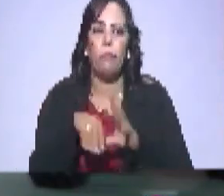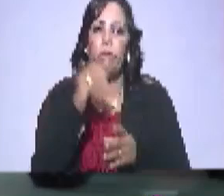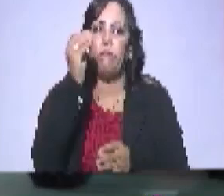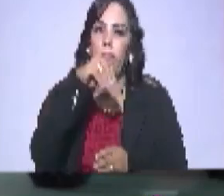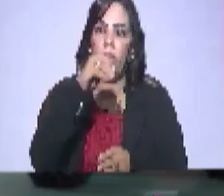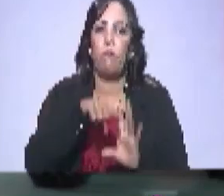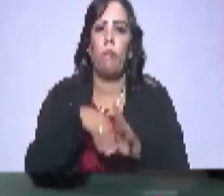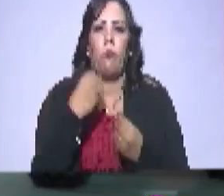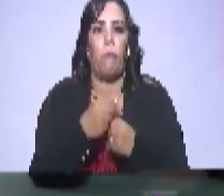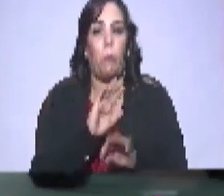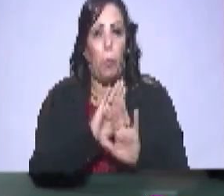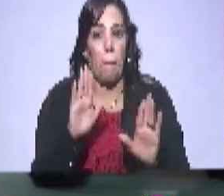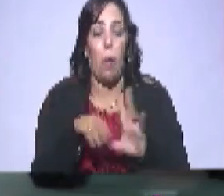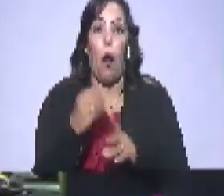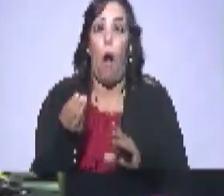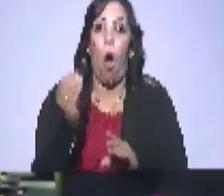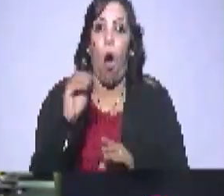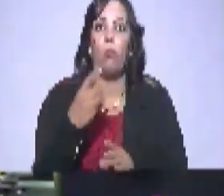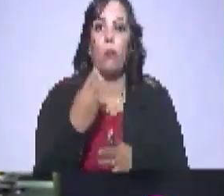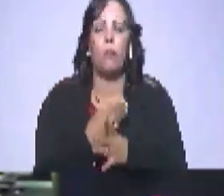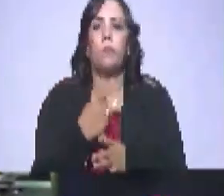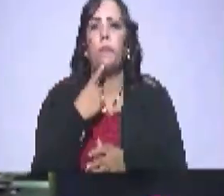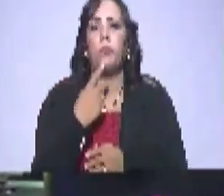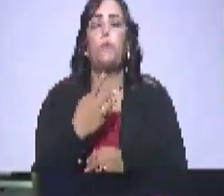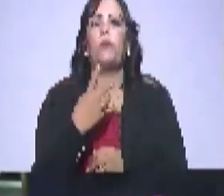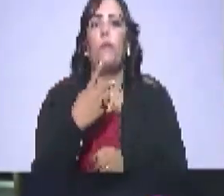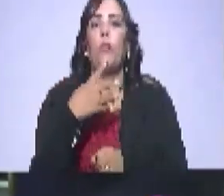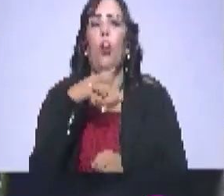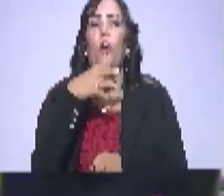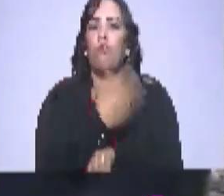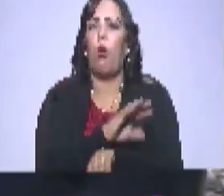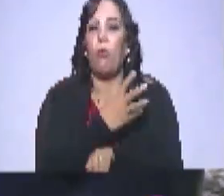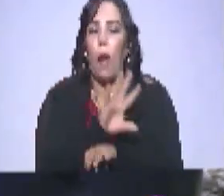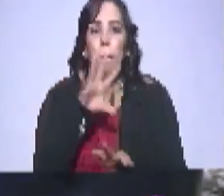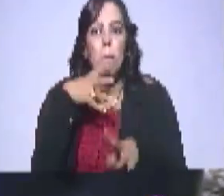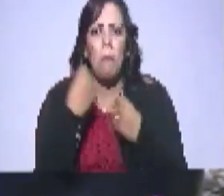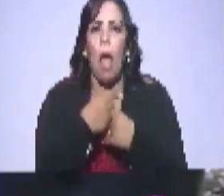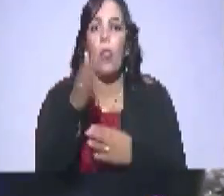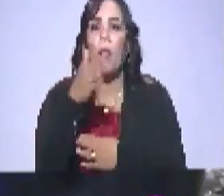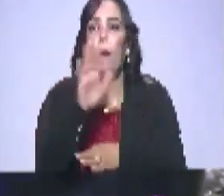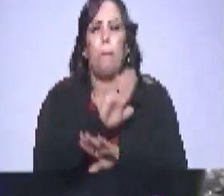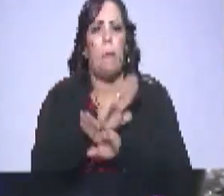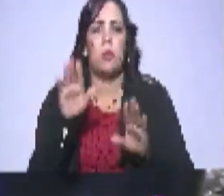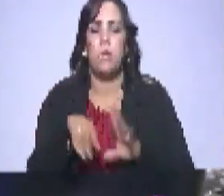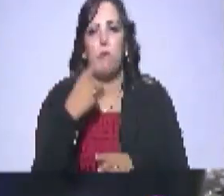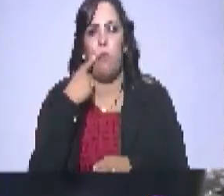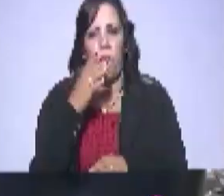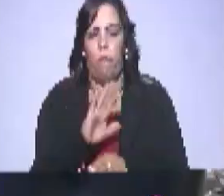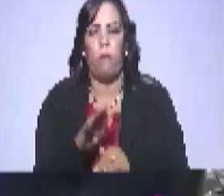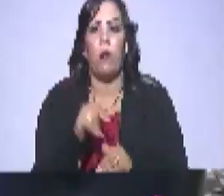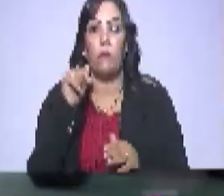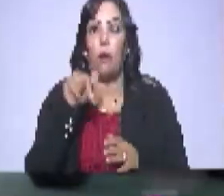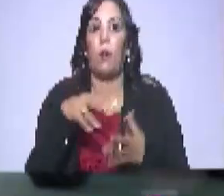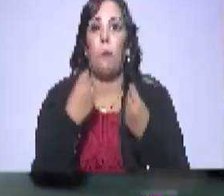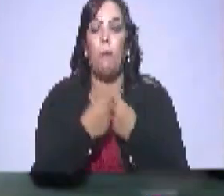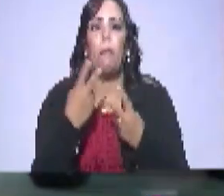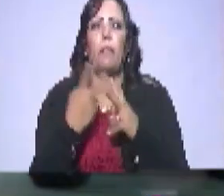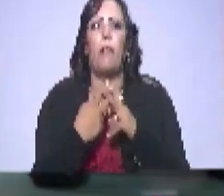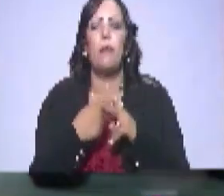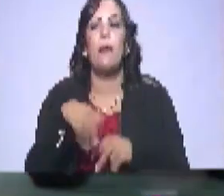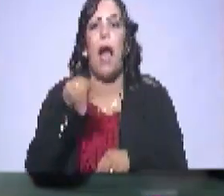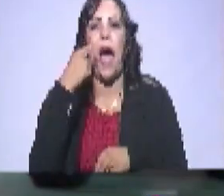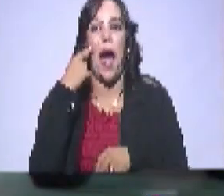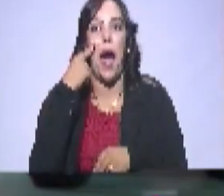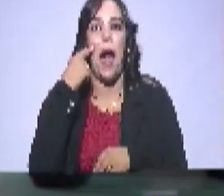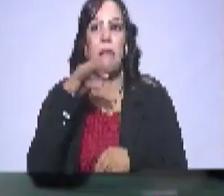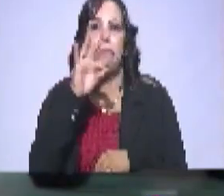حاله خاصه عند الشيف. لا، الشبت والكزبره مع السمك انا ما بيفرقونيش. احنا النهارده طبعا السواحليه عارفين